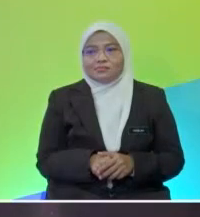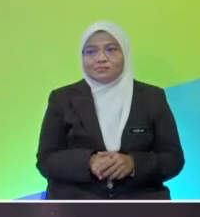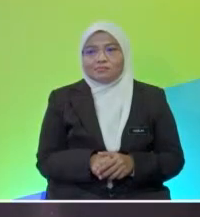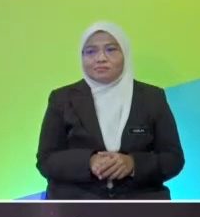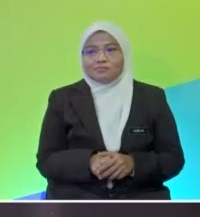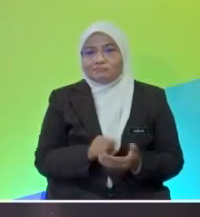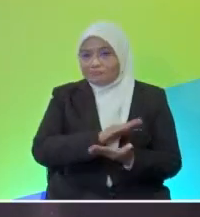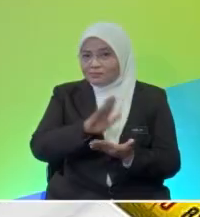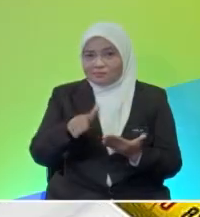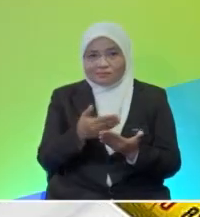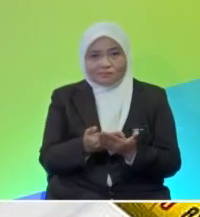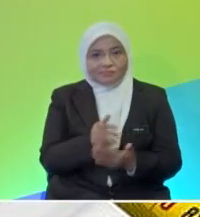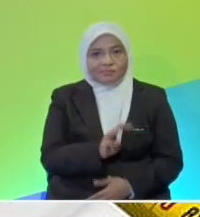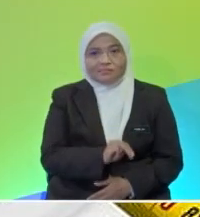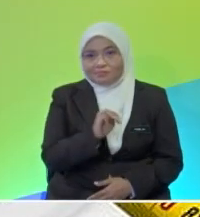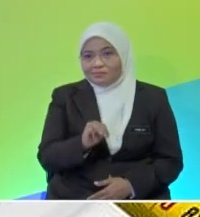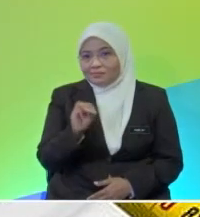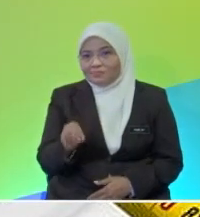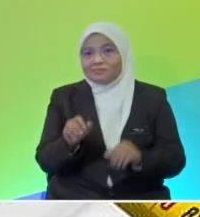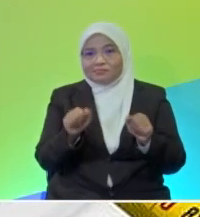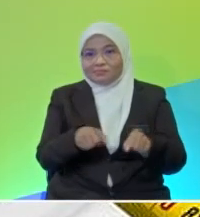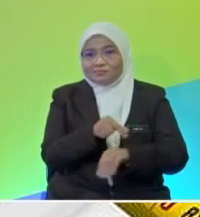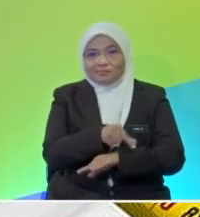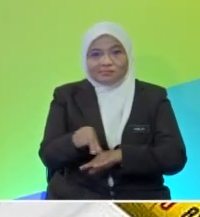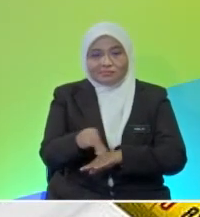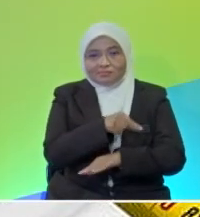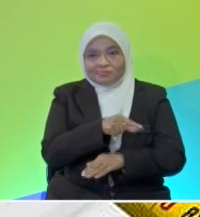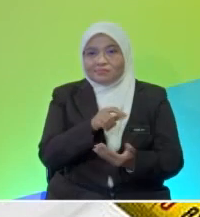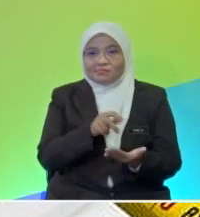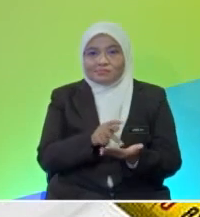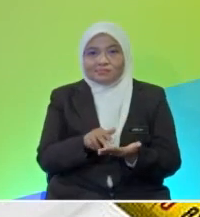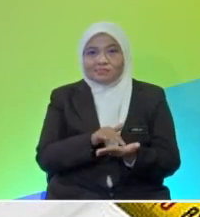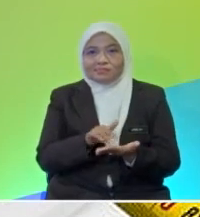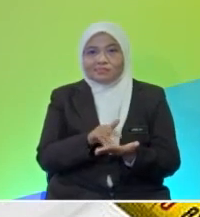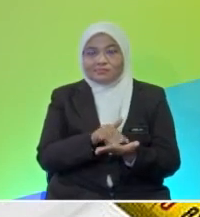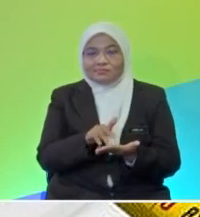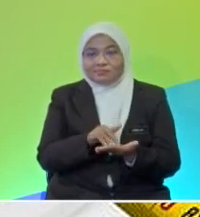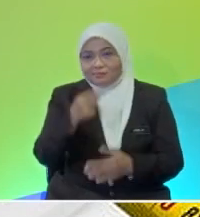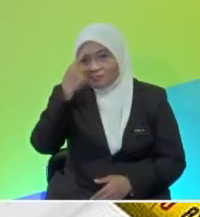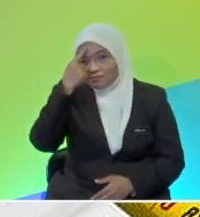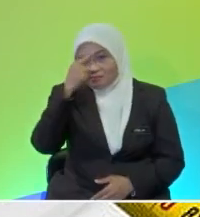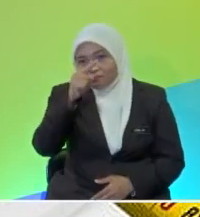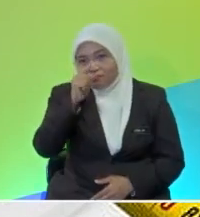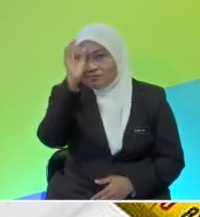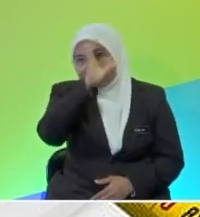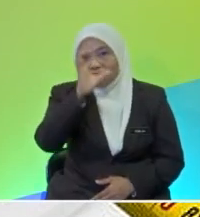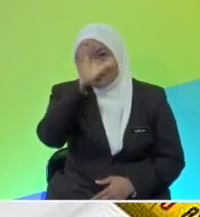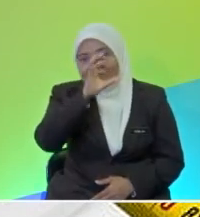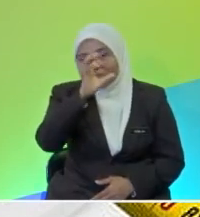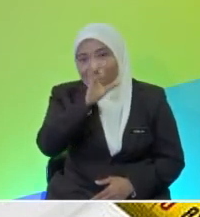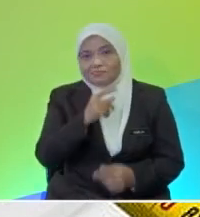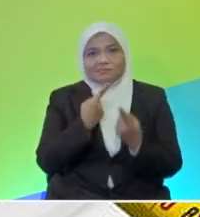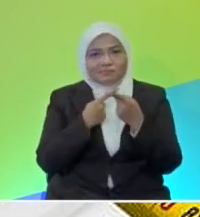Oke dan 47 lagi satu eh 40 ya Oke saya